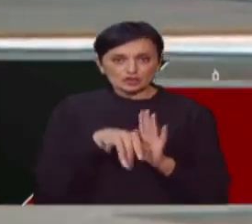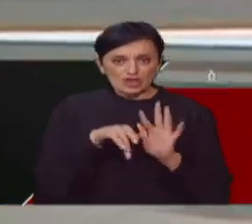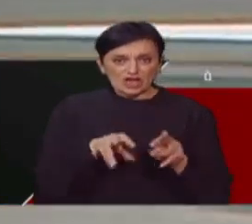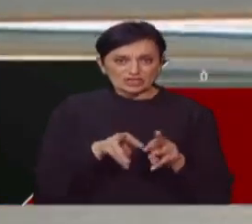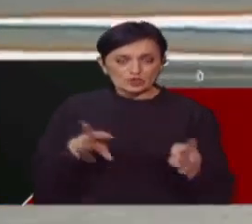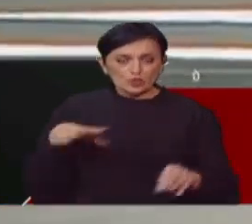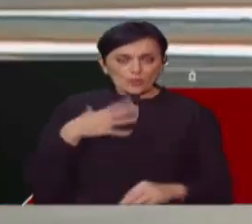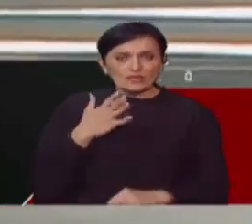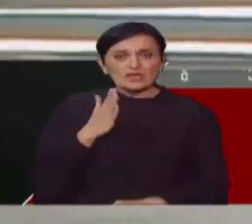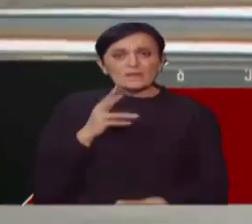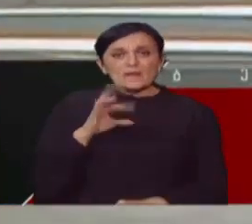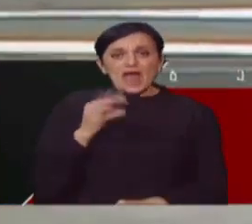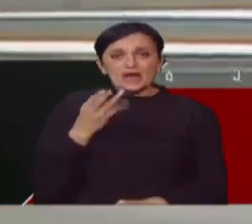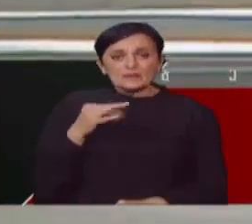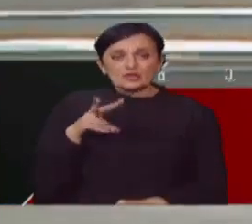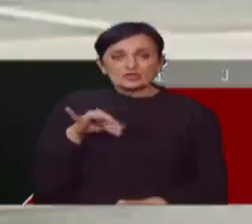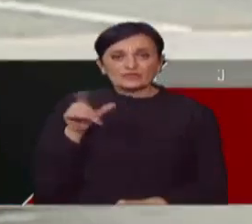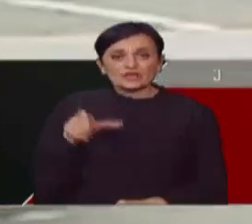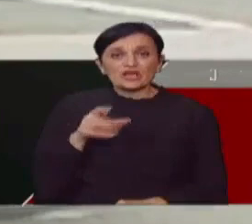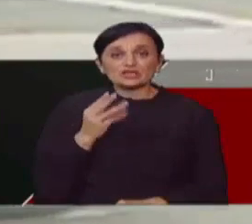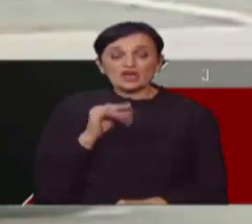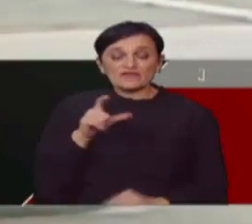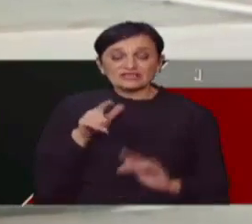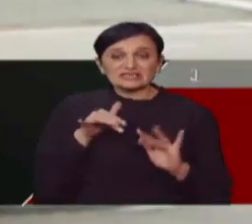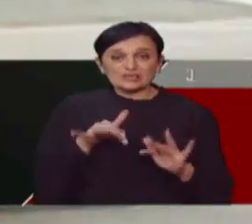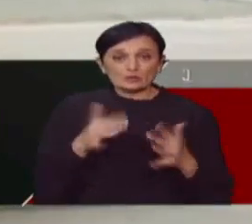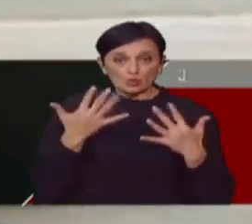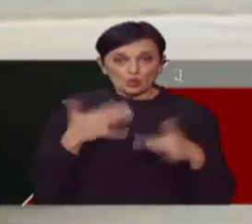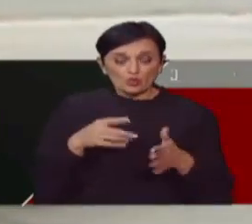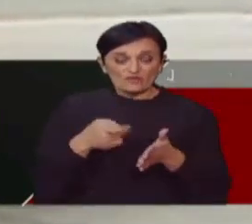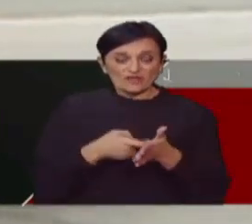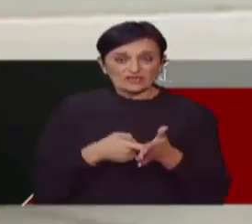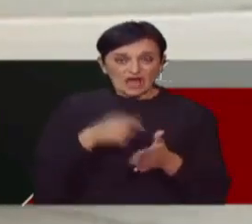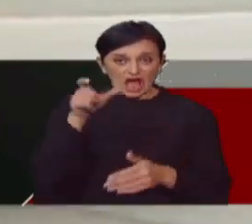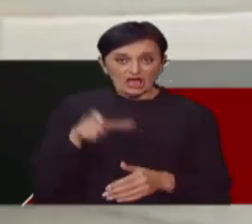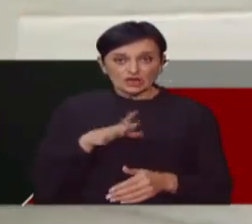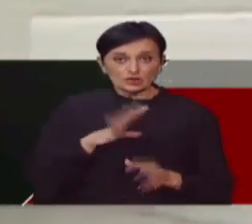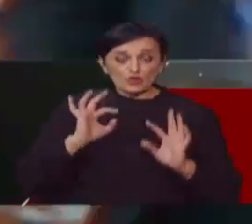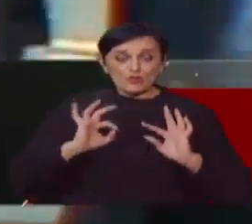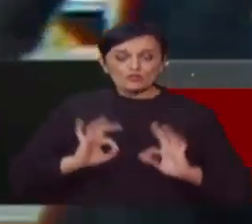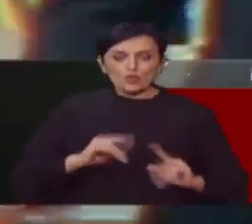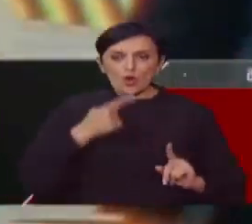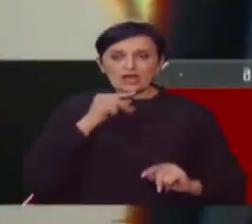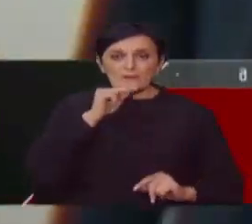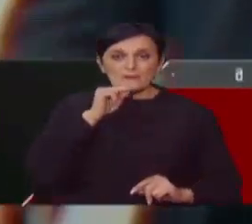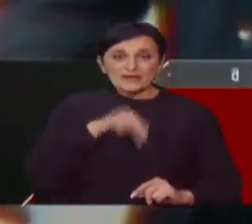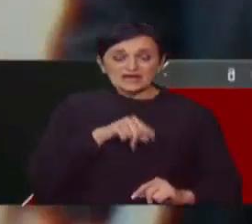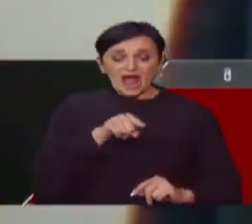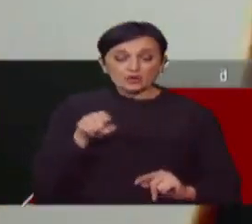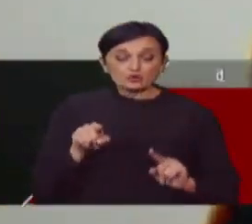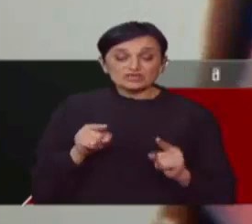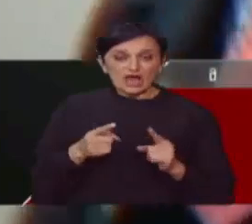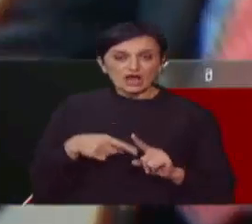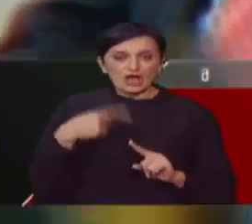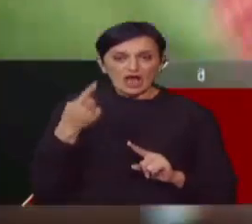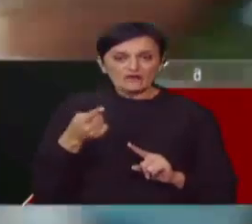sakmeta ministri Vano Merabishvili. Romeli Shavadzis sakmeze ukve daikitkha, tumtsa prokuroris tkmit braldebulebis dakavebis